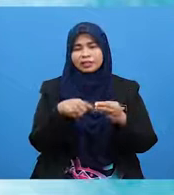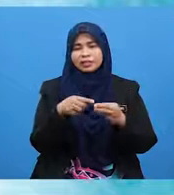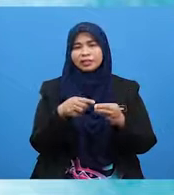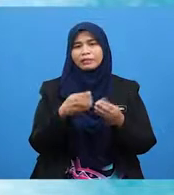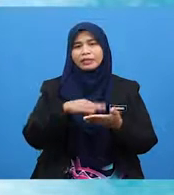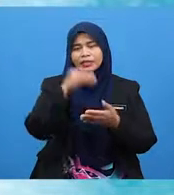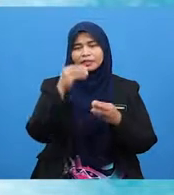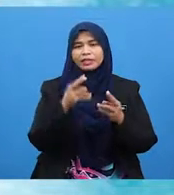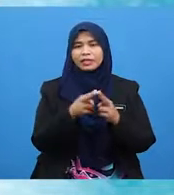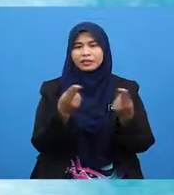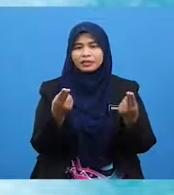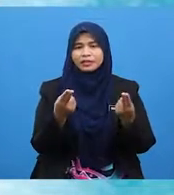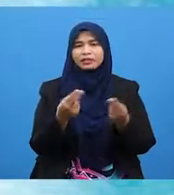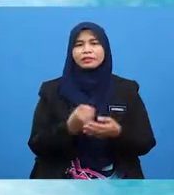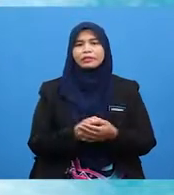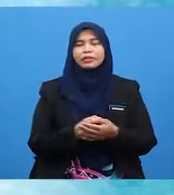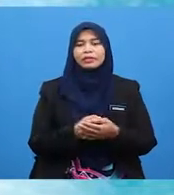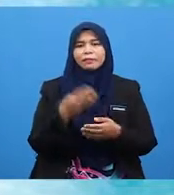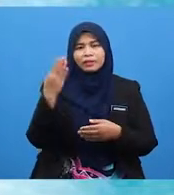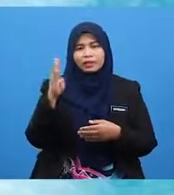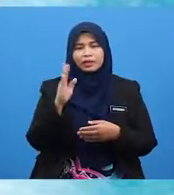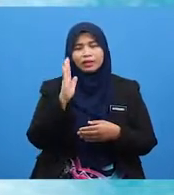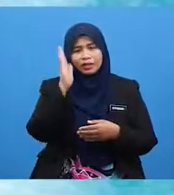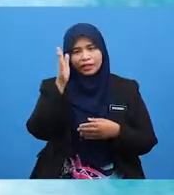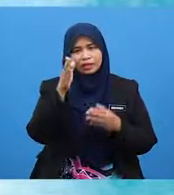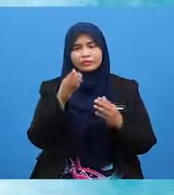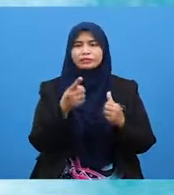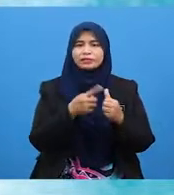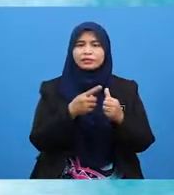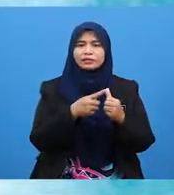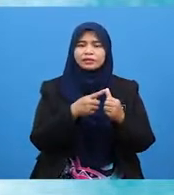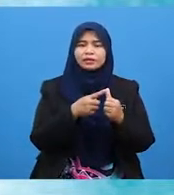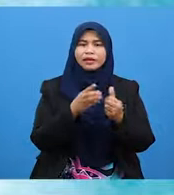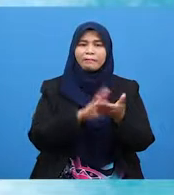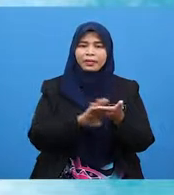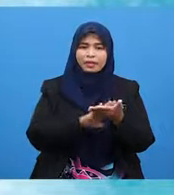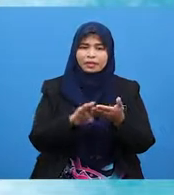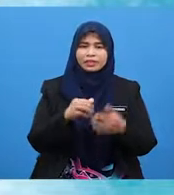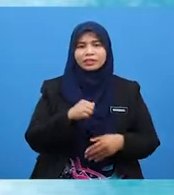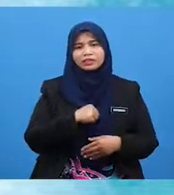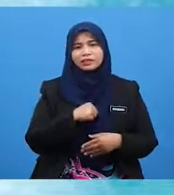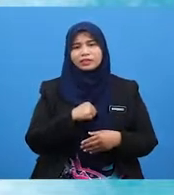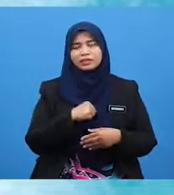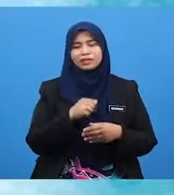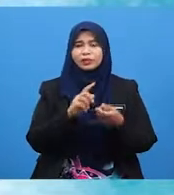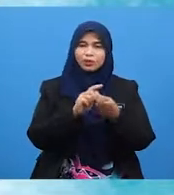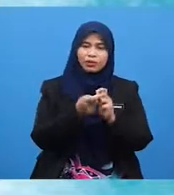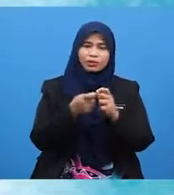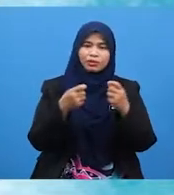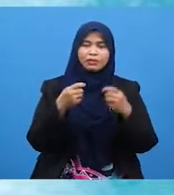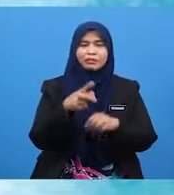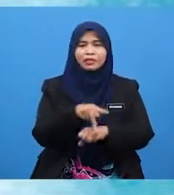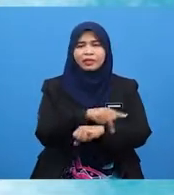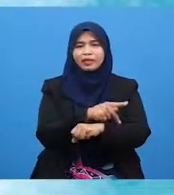Rasulullah sallallahu alaihi wasallam, beliau akan terlebih dahulu membersihkan dirinya, menukarkan